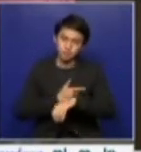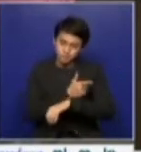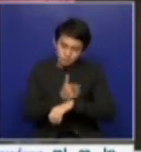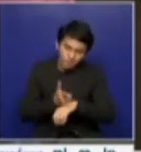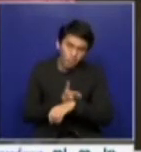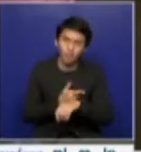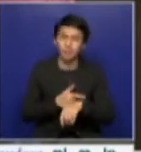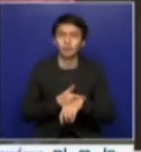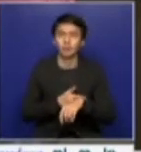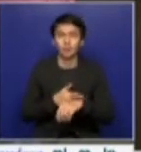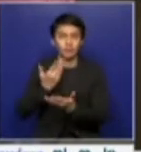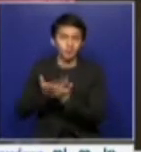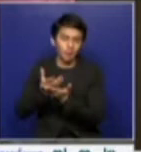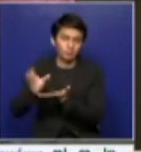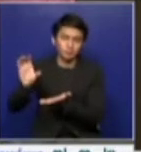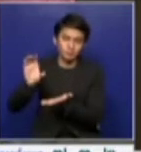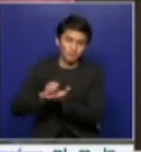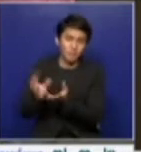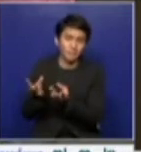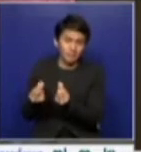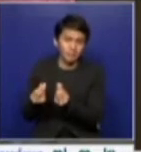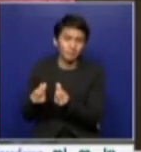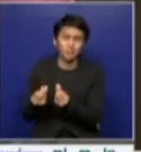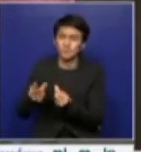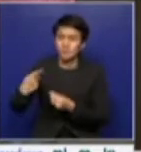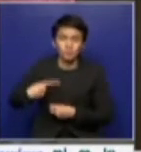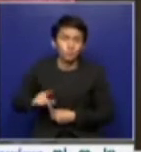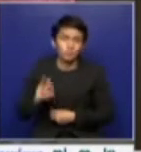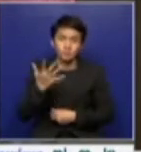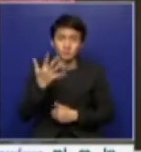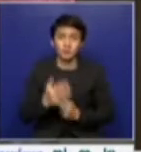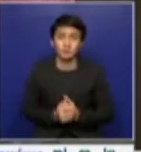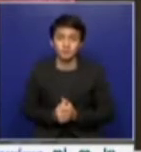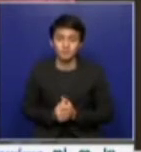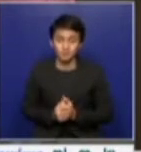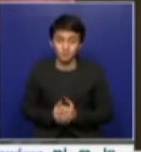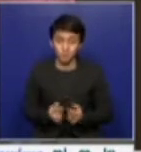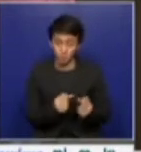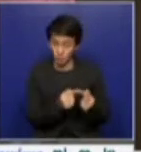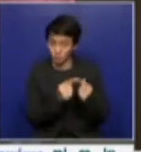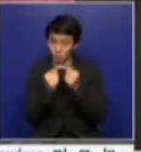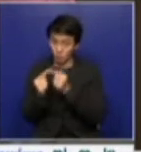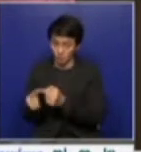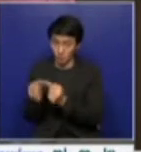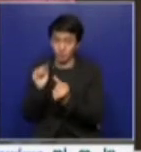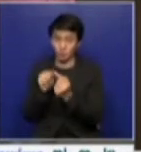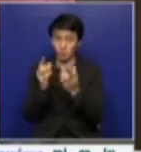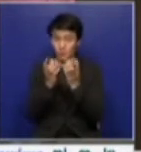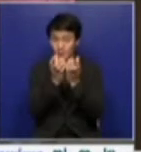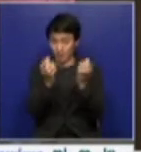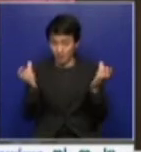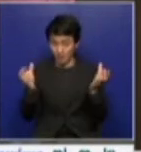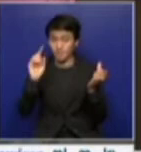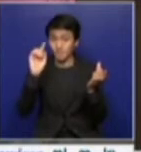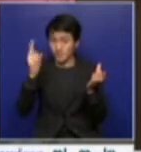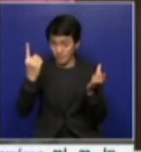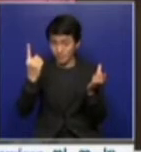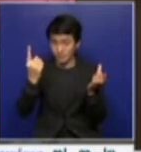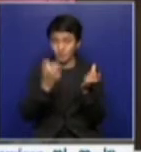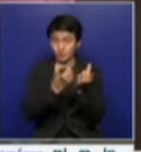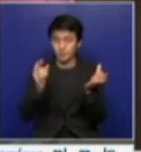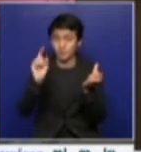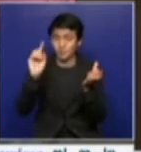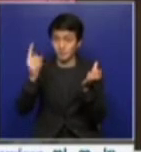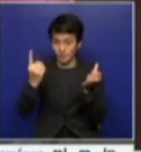ประมาณแผ่นดินโดยเปล่าประโยชน์ต่อมามีการยกร่างรัฐธรรมนูญฉบับใหม่โดย